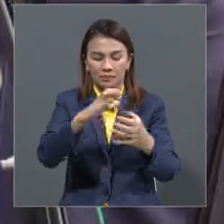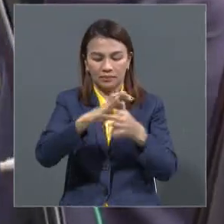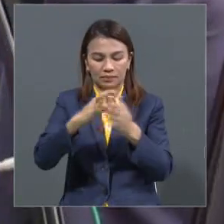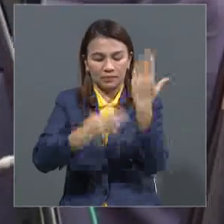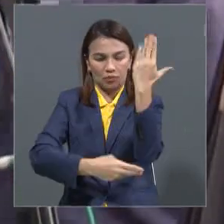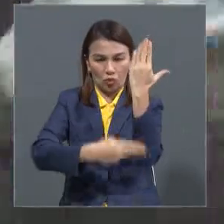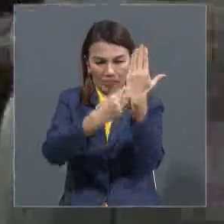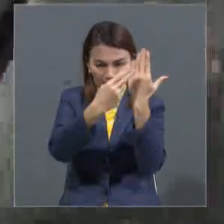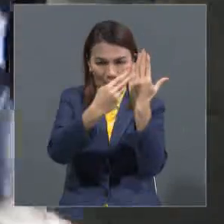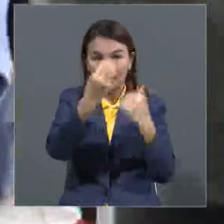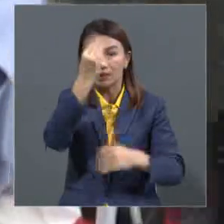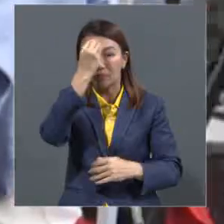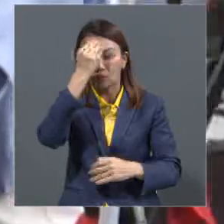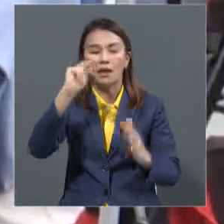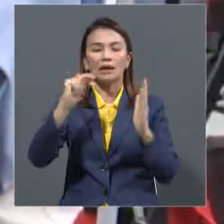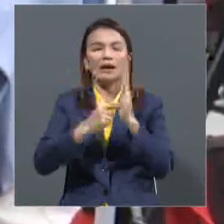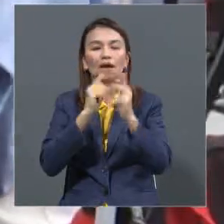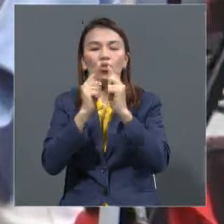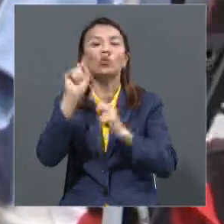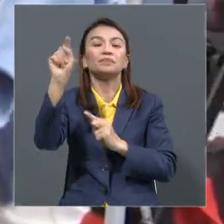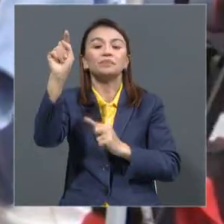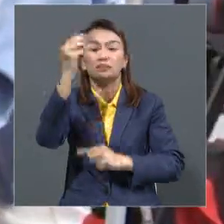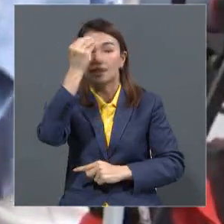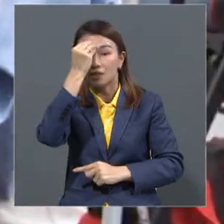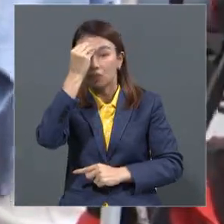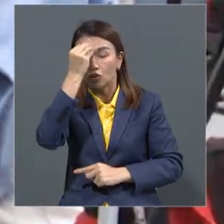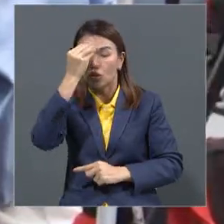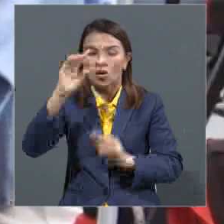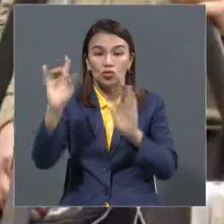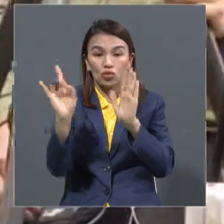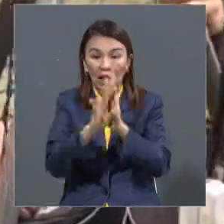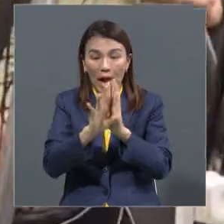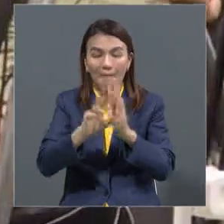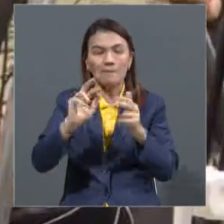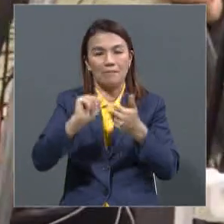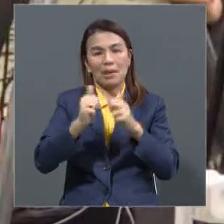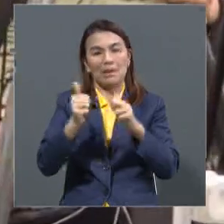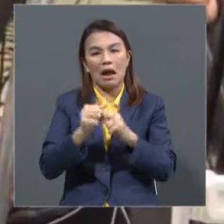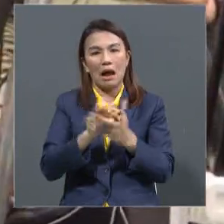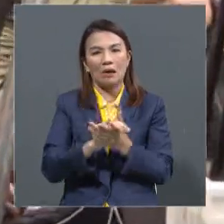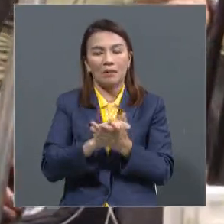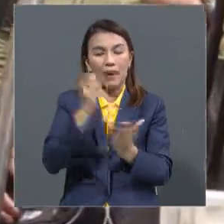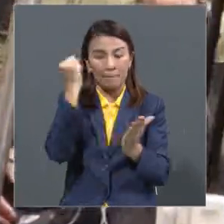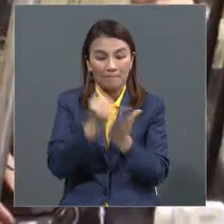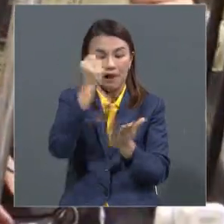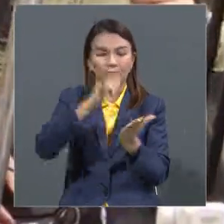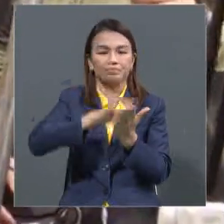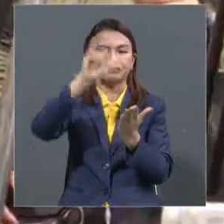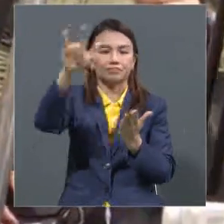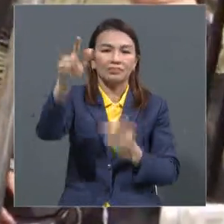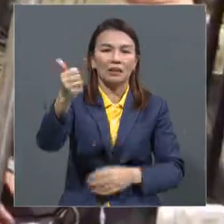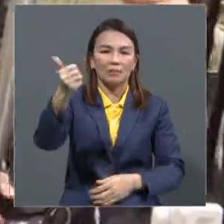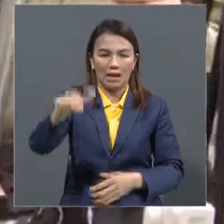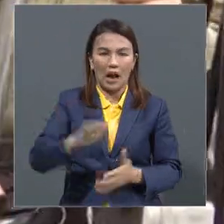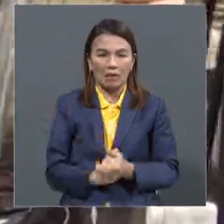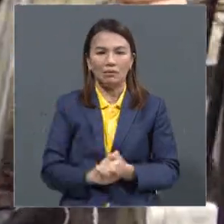หน้าก็เลยอ่ะงั้นนัดไปเคลียร์กันที่ญี่ปุ่นก็แล้วกันแต่ปรากฏว่าสุดท้ายเนี่ยติดปัญหาเรื่องขอวีซ่าก็เลยงั้นมาที่ประเทศไทย